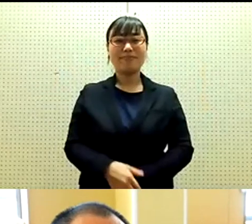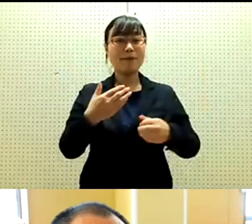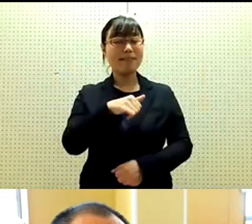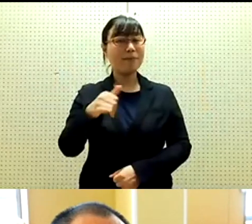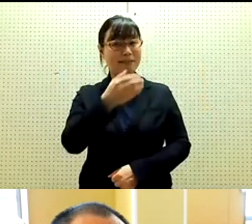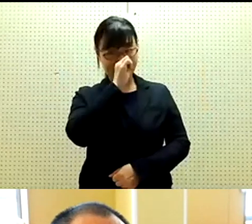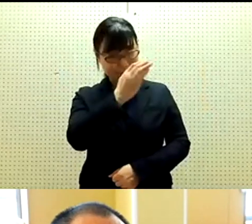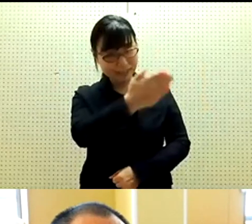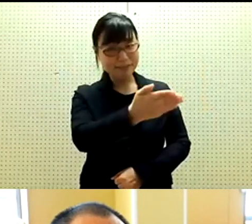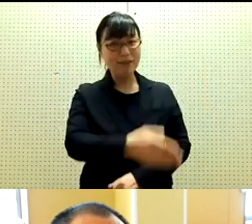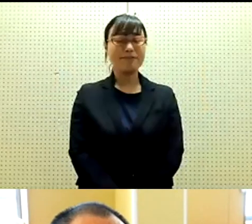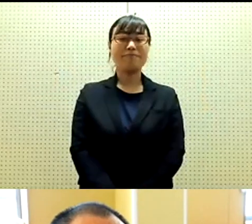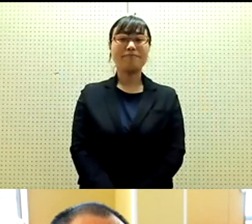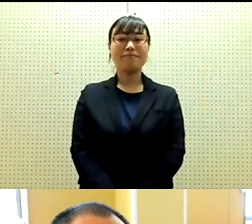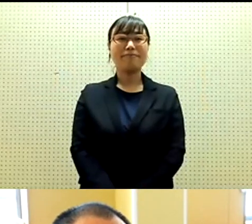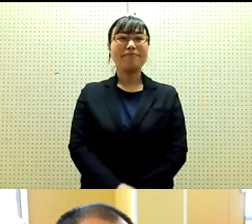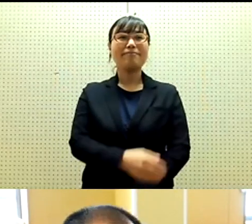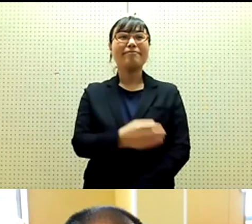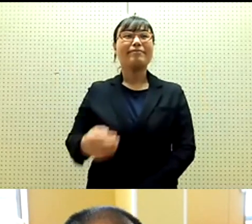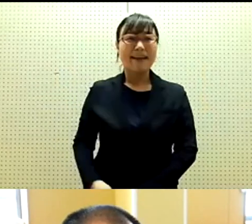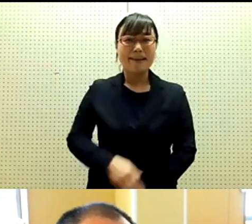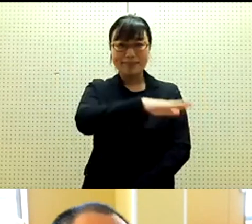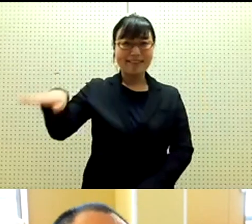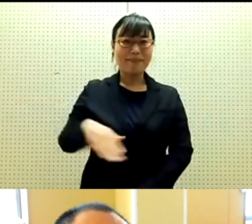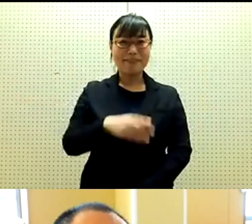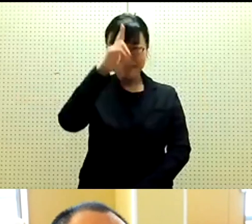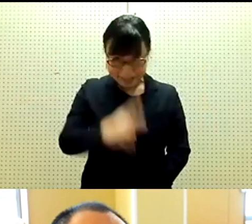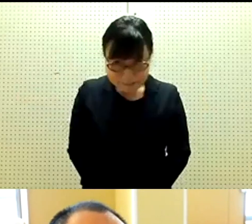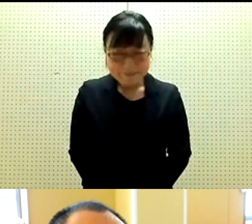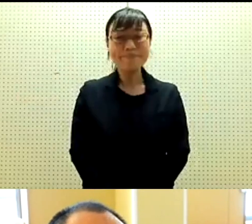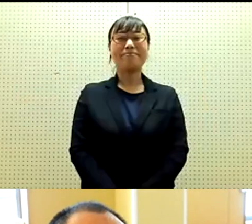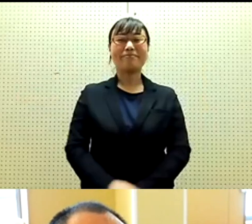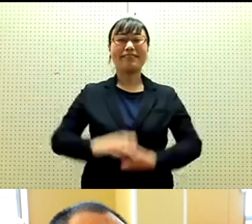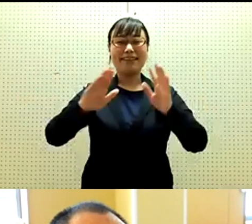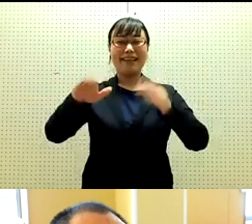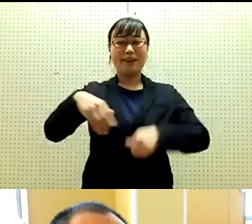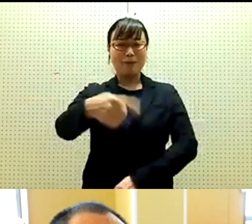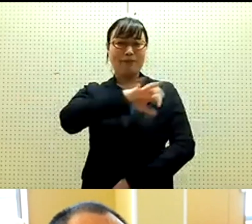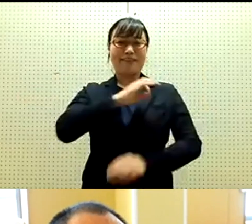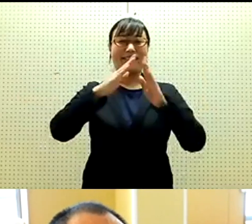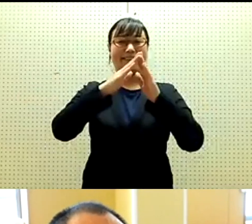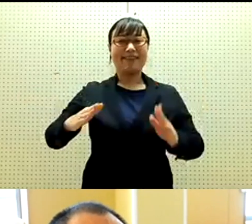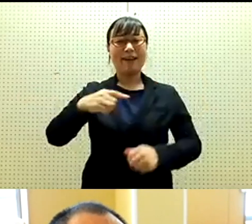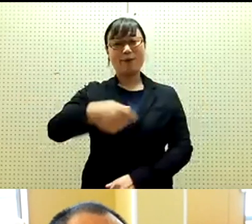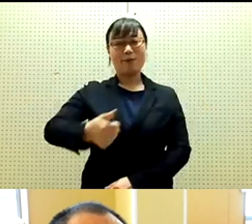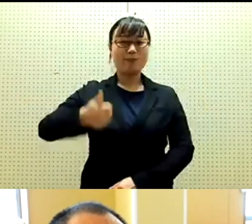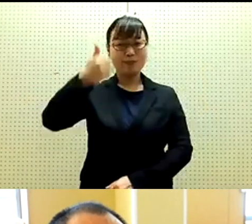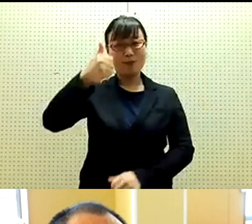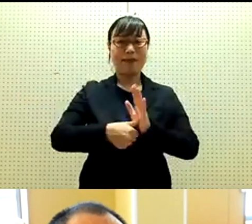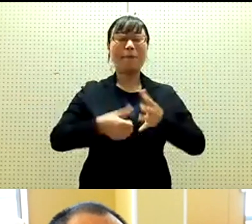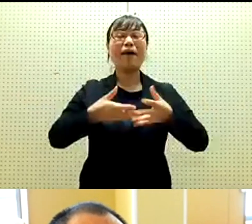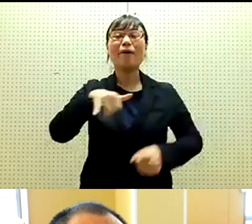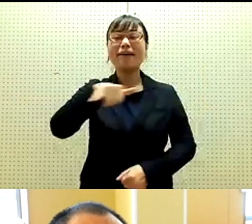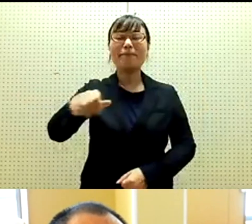ろしくお願いいたします。 皆さんこんにちは。世田谷区教育委員会教育長渡部でございます。本日